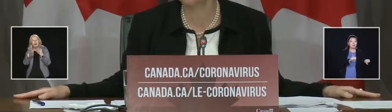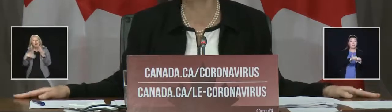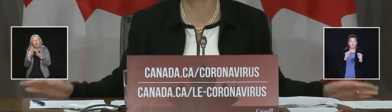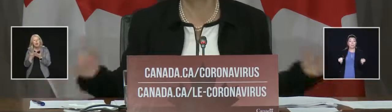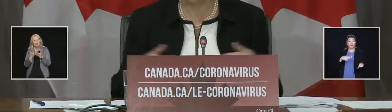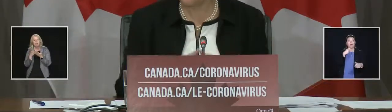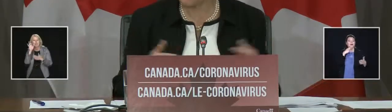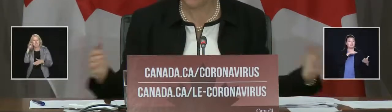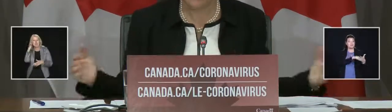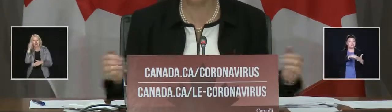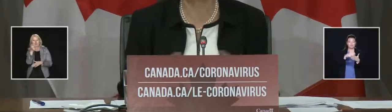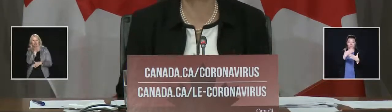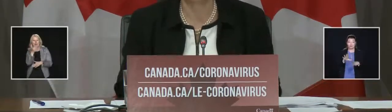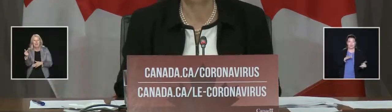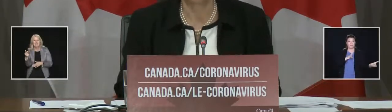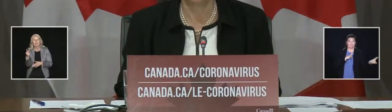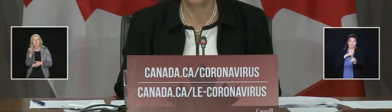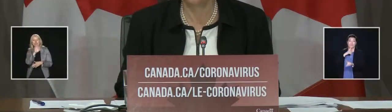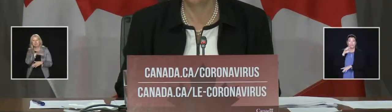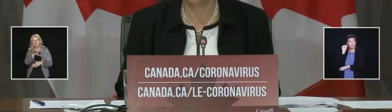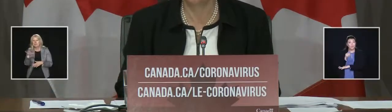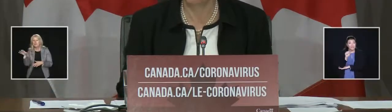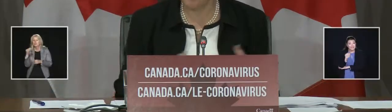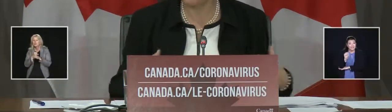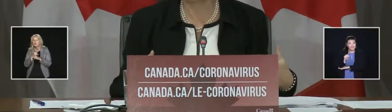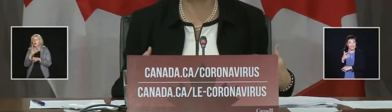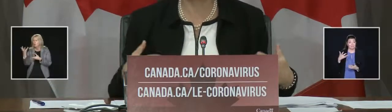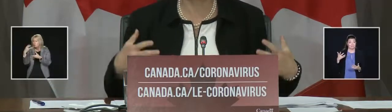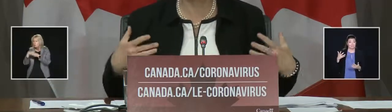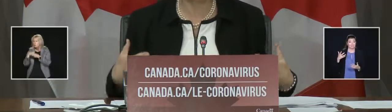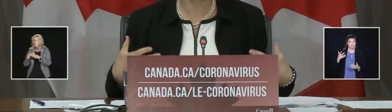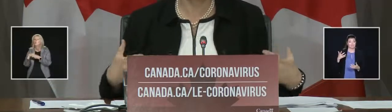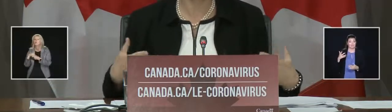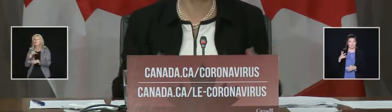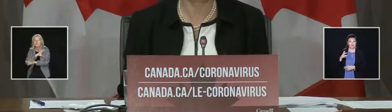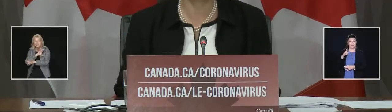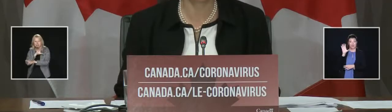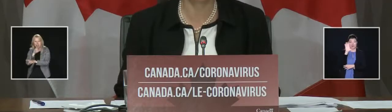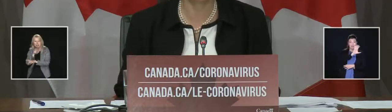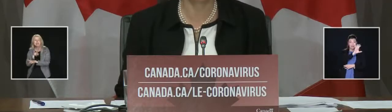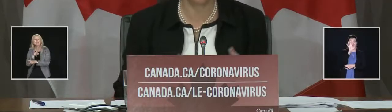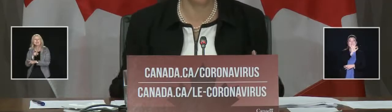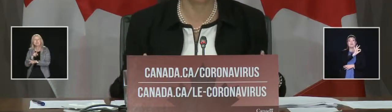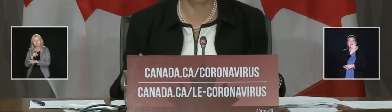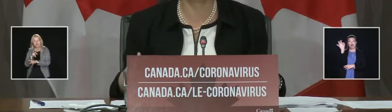Toutes les institutions fédérales, incluant la police,